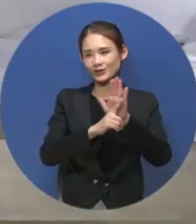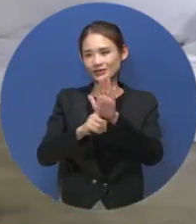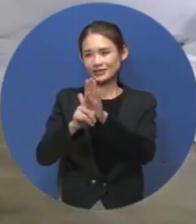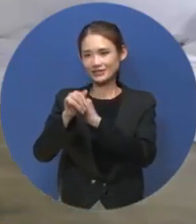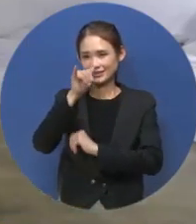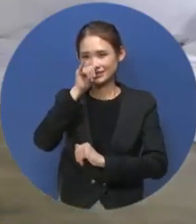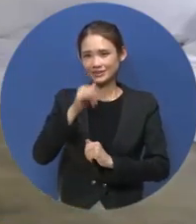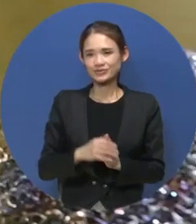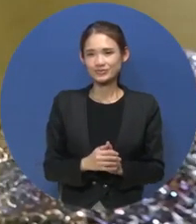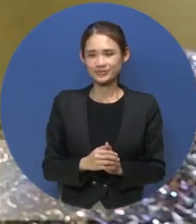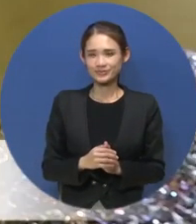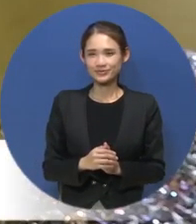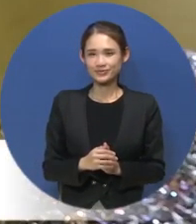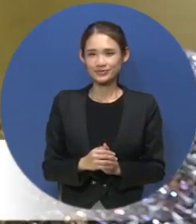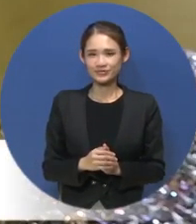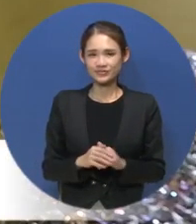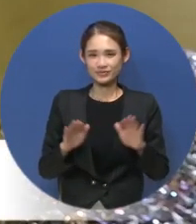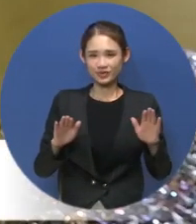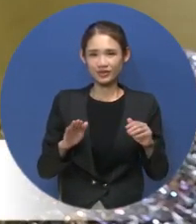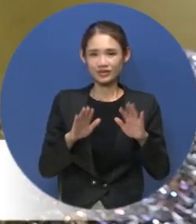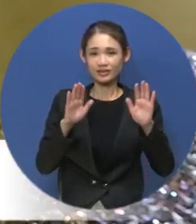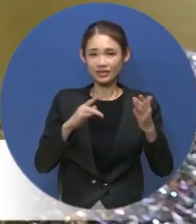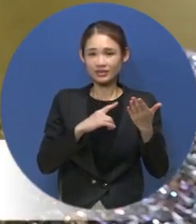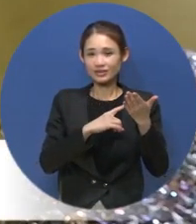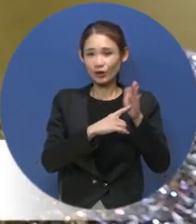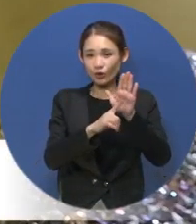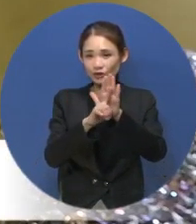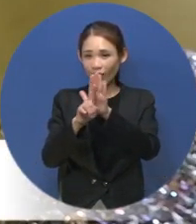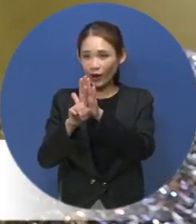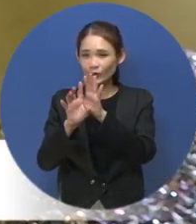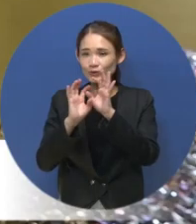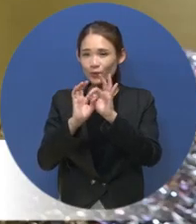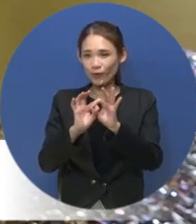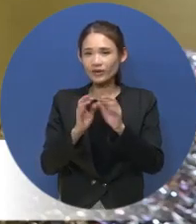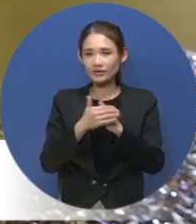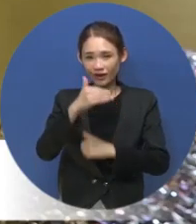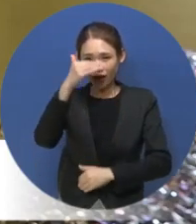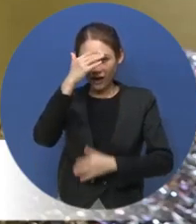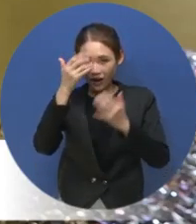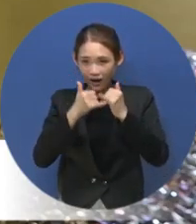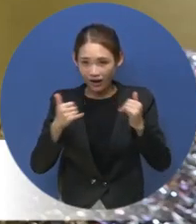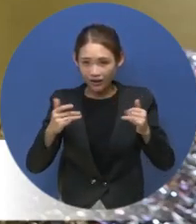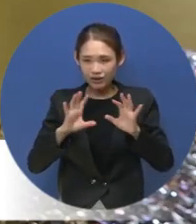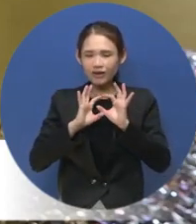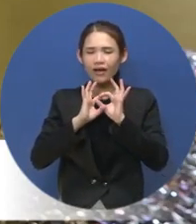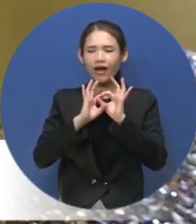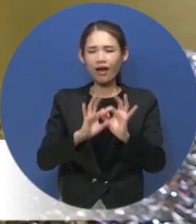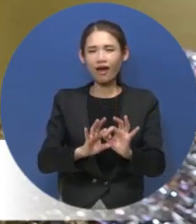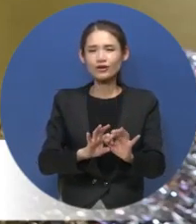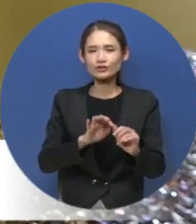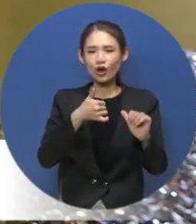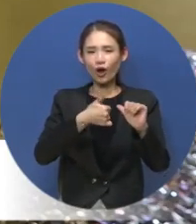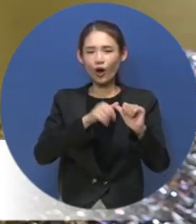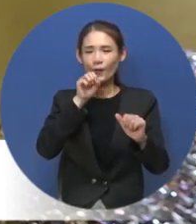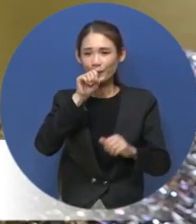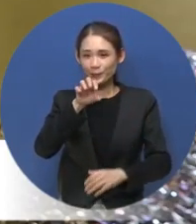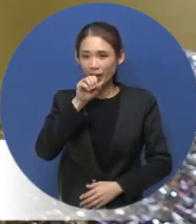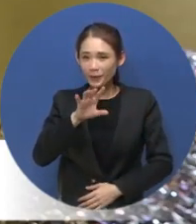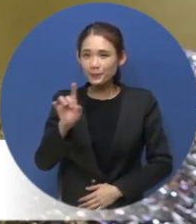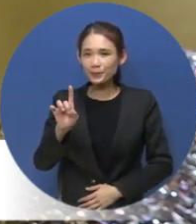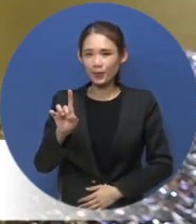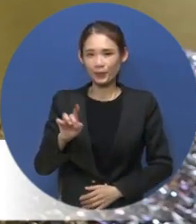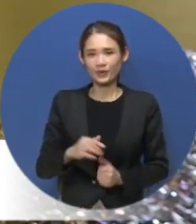됐는데요. 이런 거를 어른들이 하는 이런 행위들을 아이들이 봄으로써 또 좋은 영향을